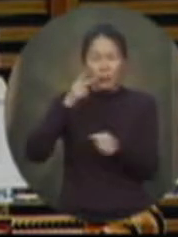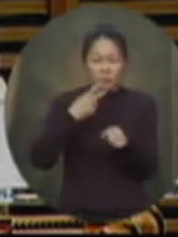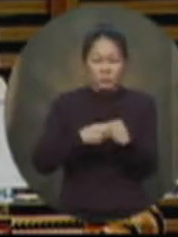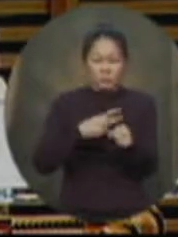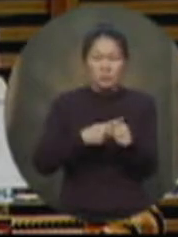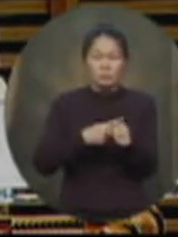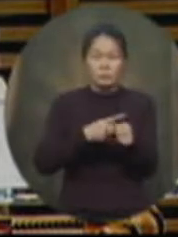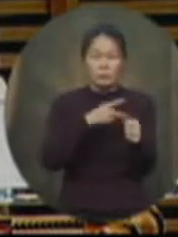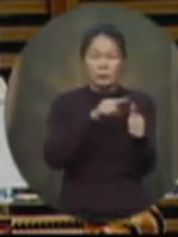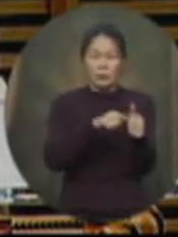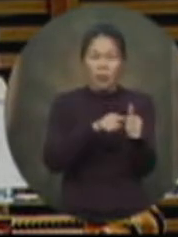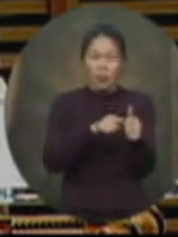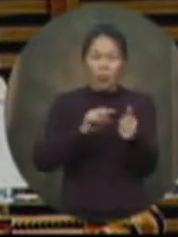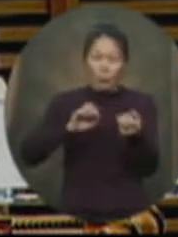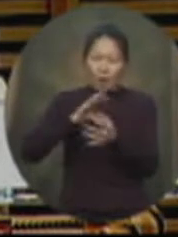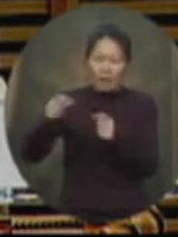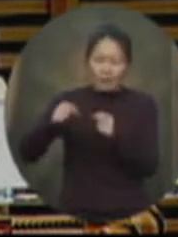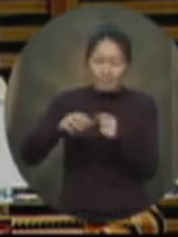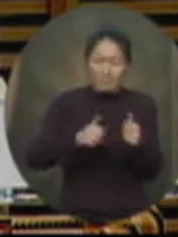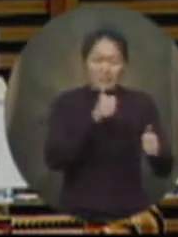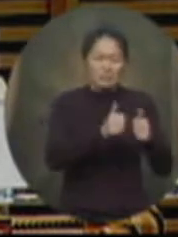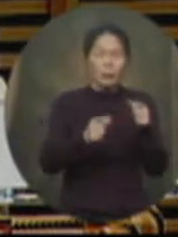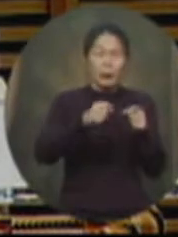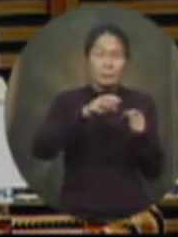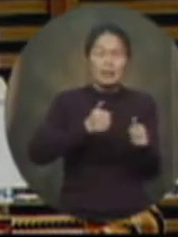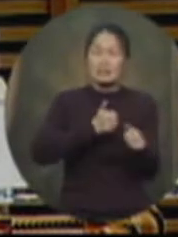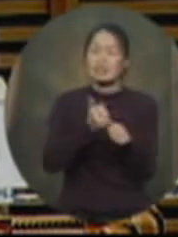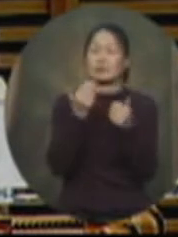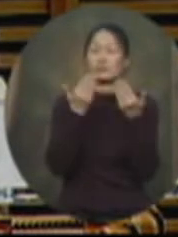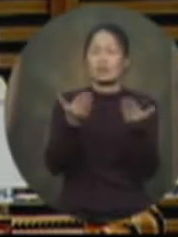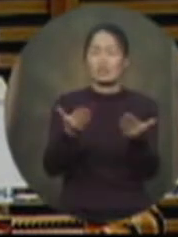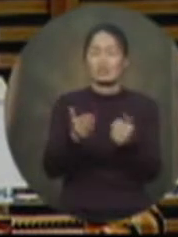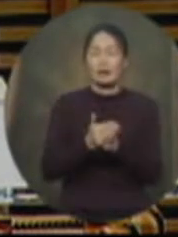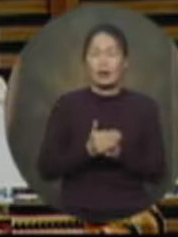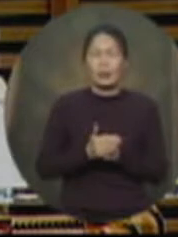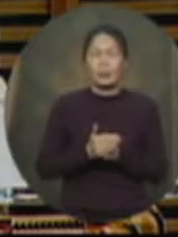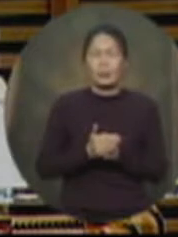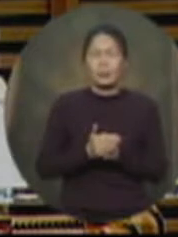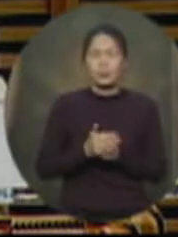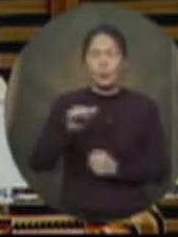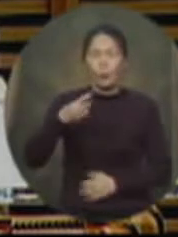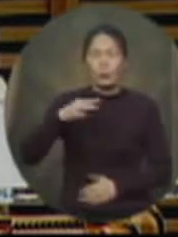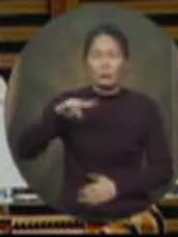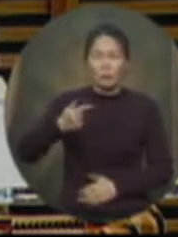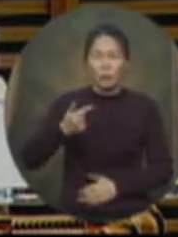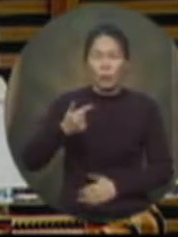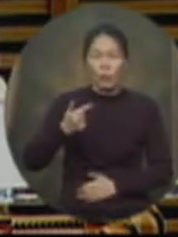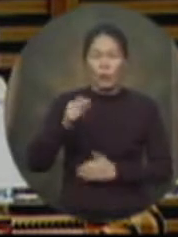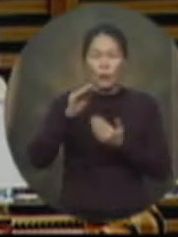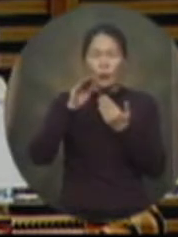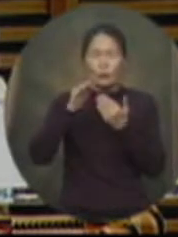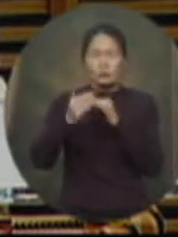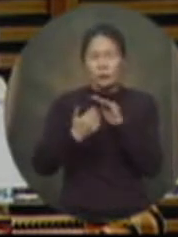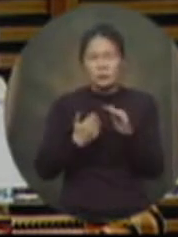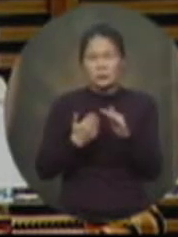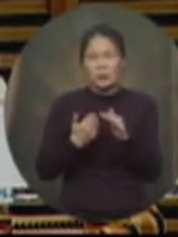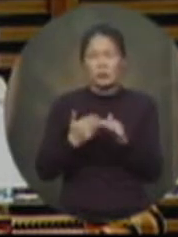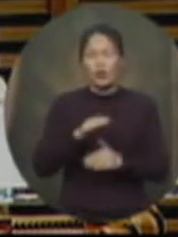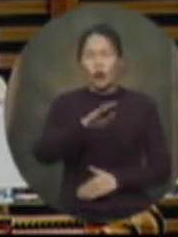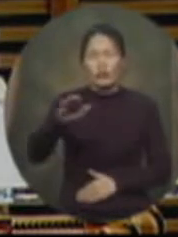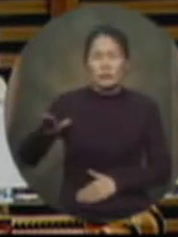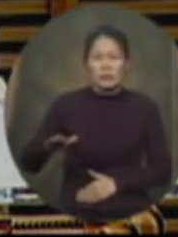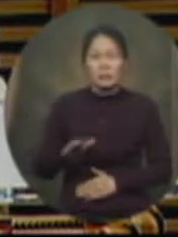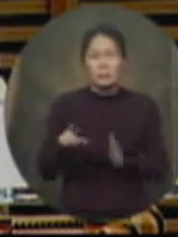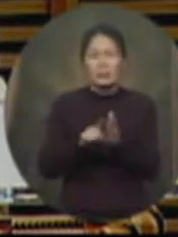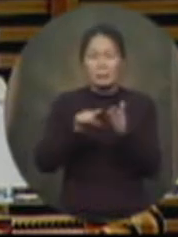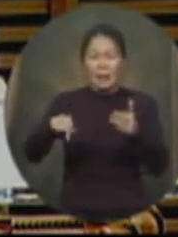환란 앞에 시 옴 앞에 이기게 하셨다는 거죠 고린도후서 13장 5절 말씀 있습니다 너희는 믿음 안에 있는가